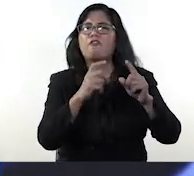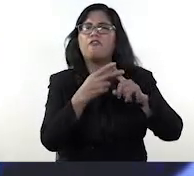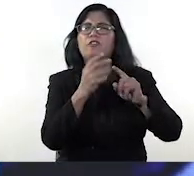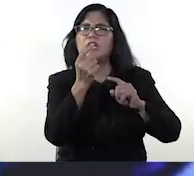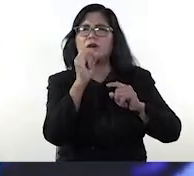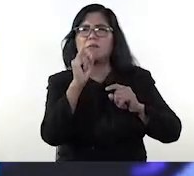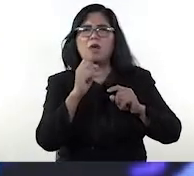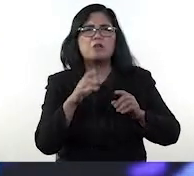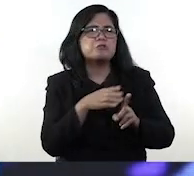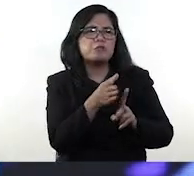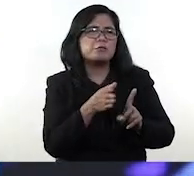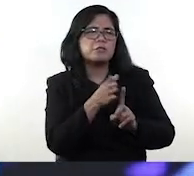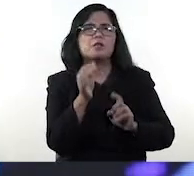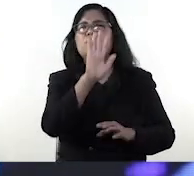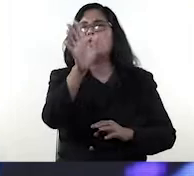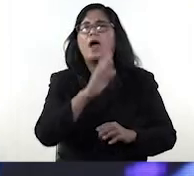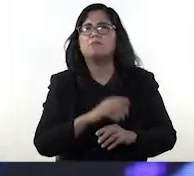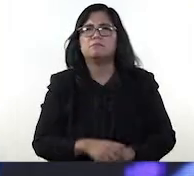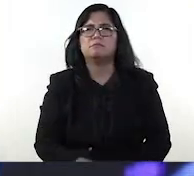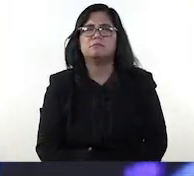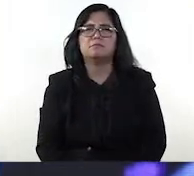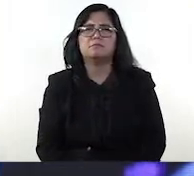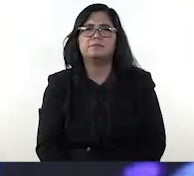kafir kan bukan kita sesatkan